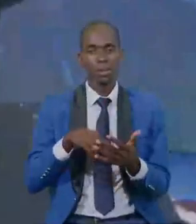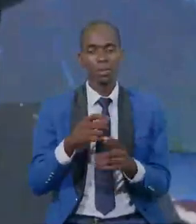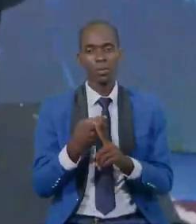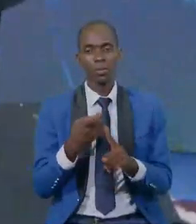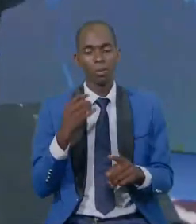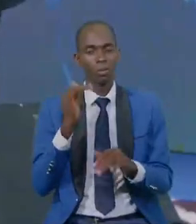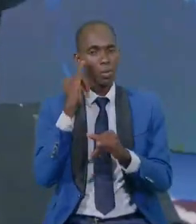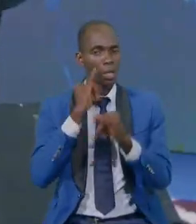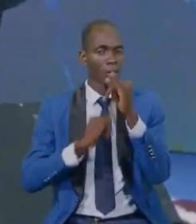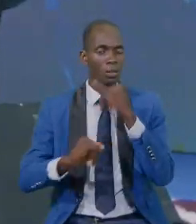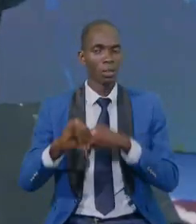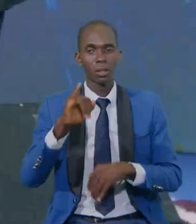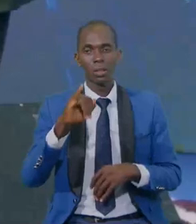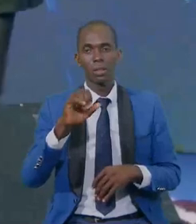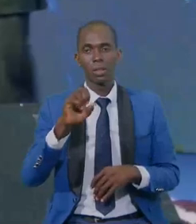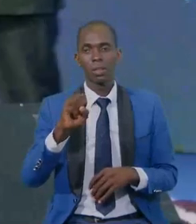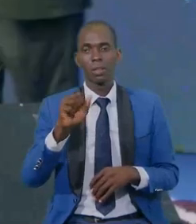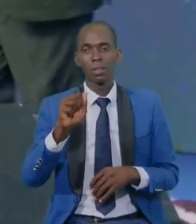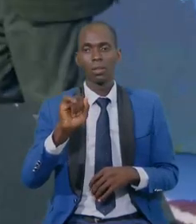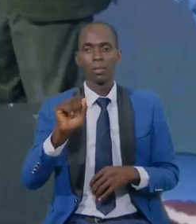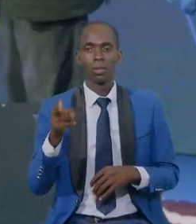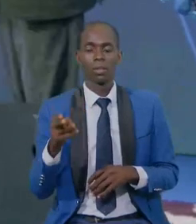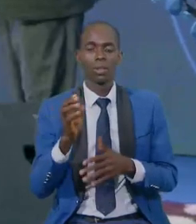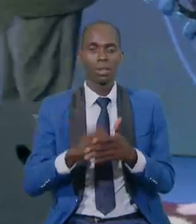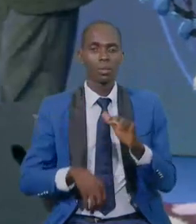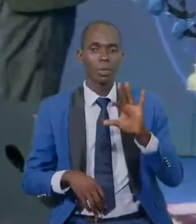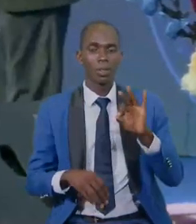Ce soir, nous allons à Ésaïe 9.